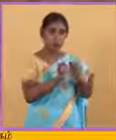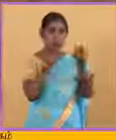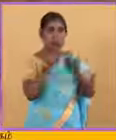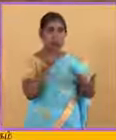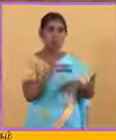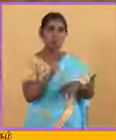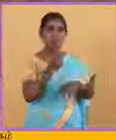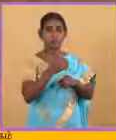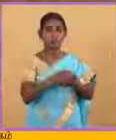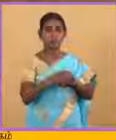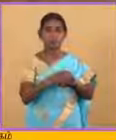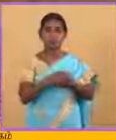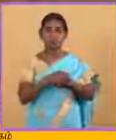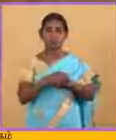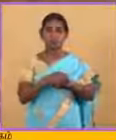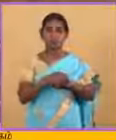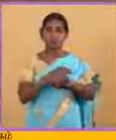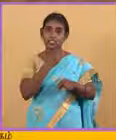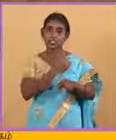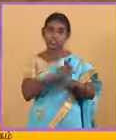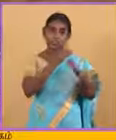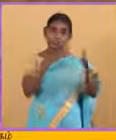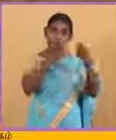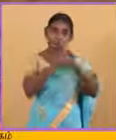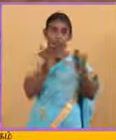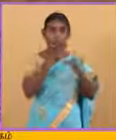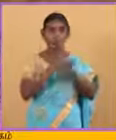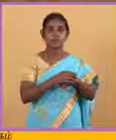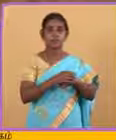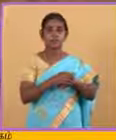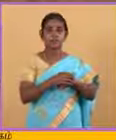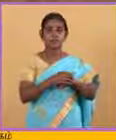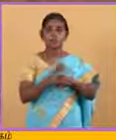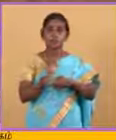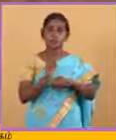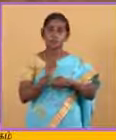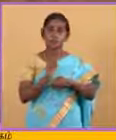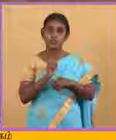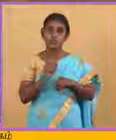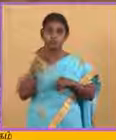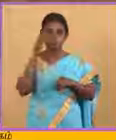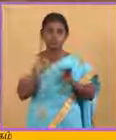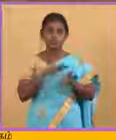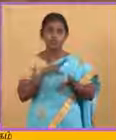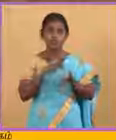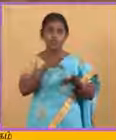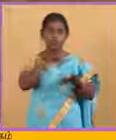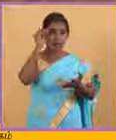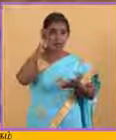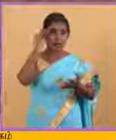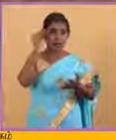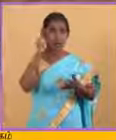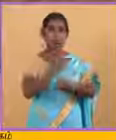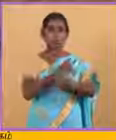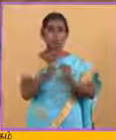அங்கே போய் படிக்கணும். அந்த கல்வி கூட எப்படி இருந்துச்சு காலத்தில், மனநக்கல்வியாக தான் இருந்துச்சு. குரு முன்னாடி